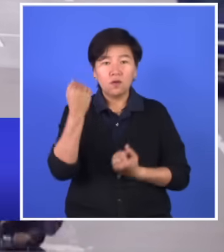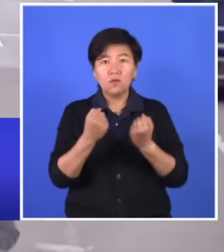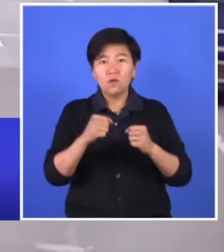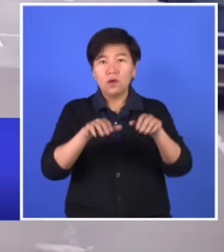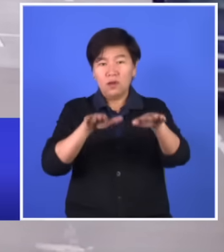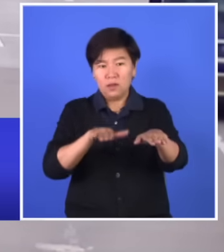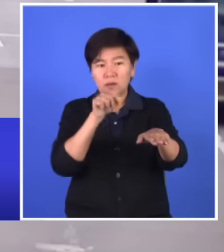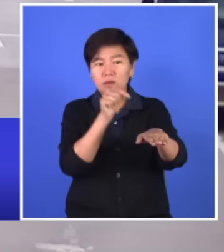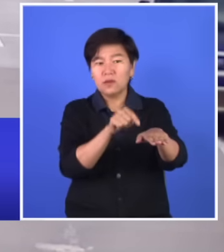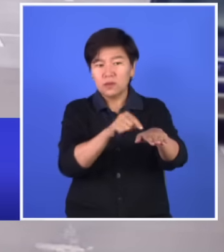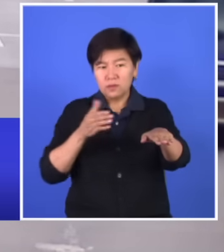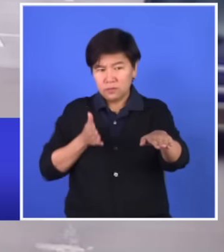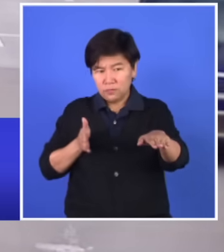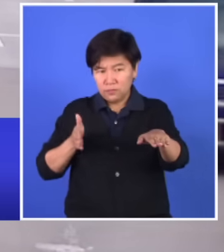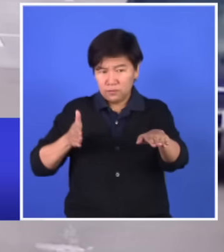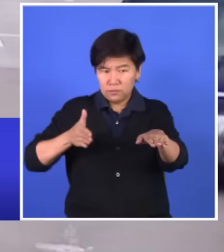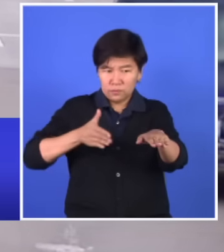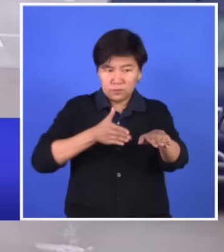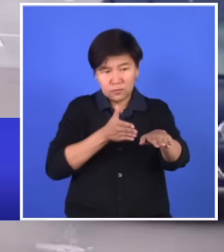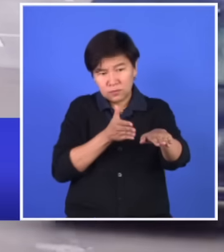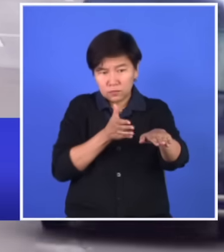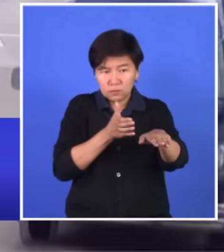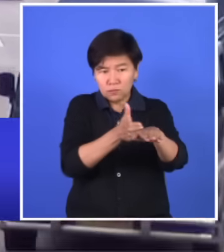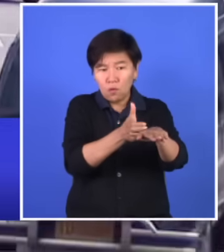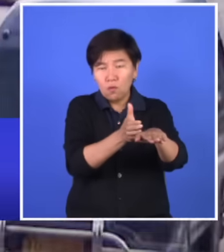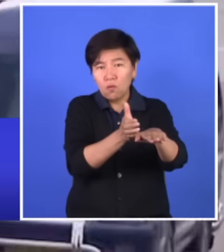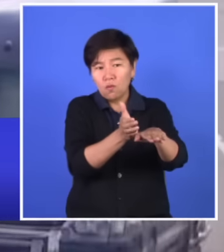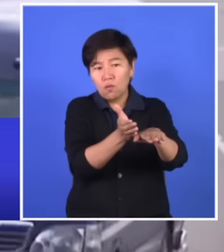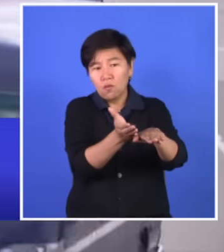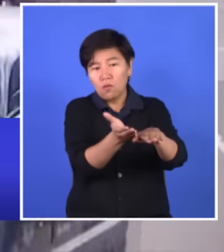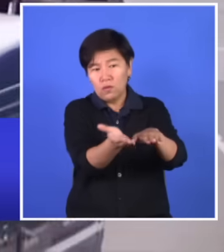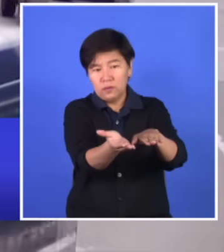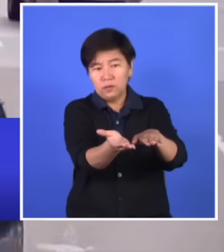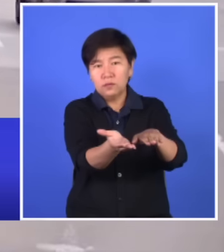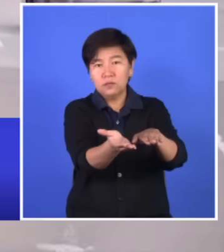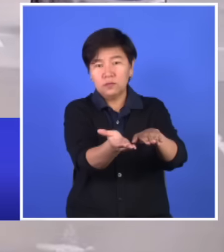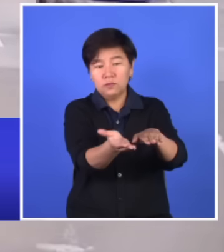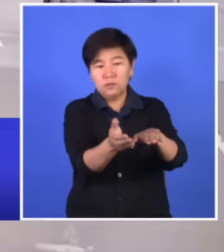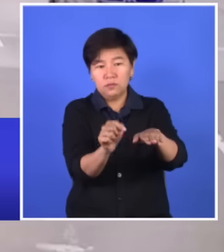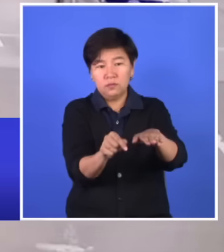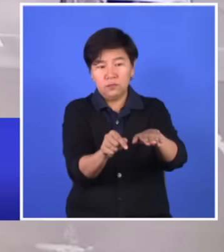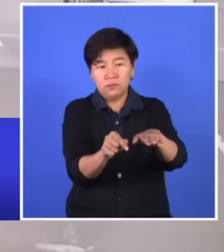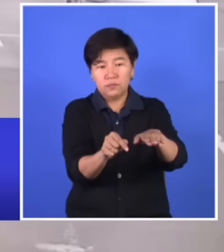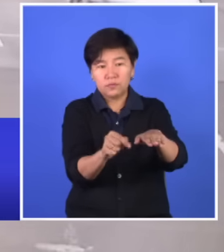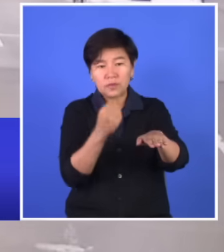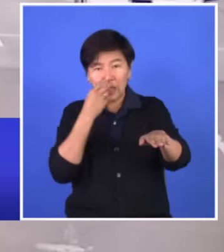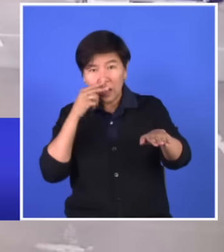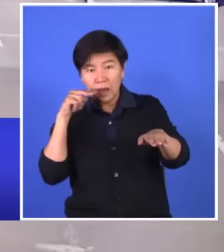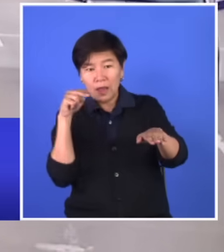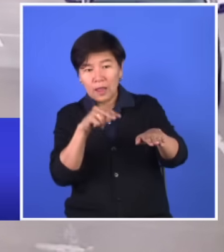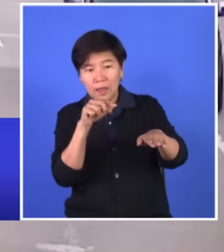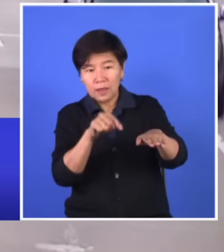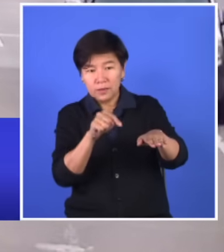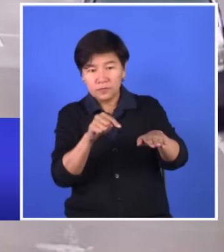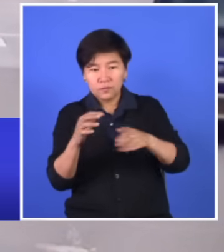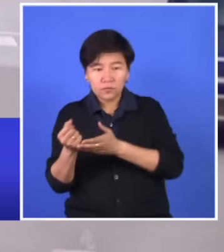มอเตอร์ไซค์มาจากไหนก็ไม่รู้พุ่งเข้าไปเลยฮะไปชนท้ายอย่างจังเลยนะครับทีนี้ก็มีพลเมืองดีเห็นเหตุการณ์ที่จอดติดไฟแดง